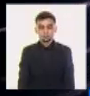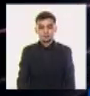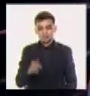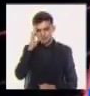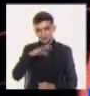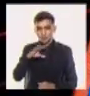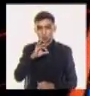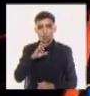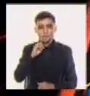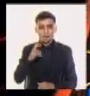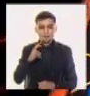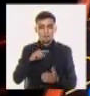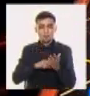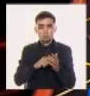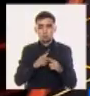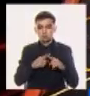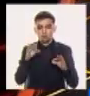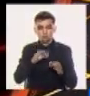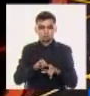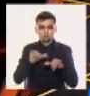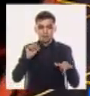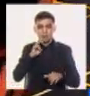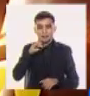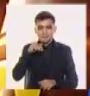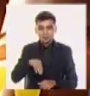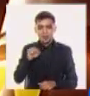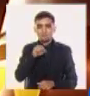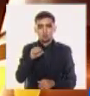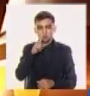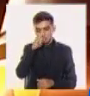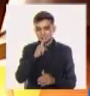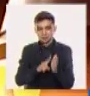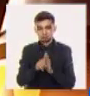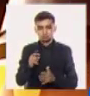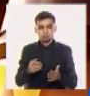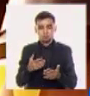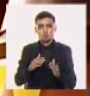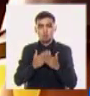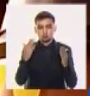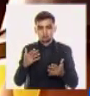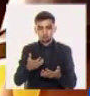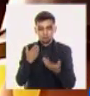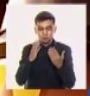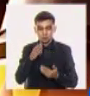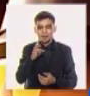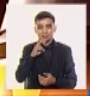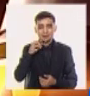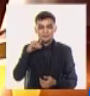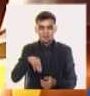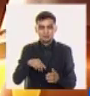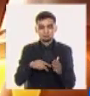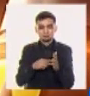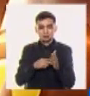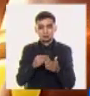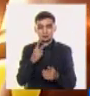Страны ОПЕК плюс договорились увеличить объем добычи нефти с августа. Общее производство для стран-экспортеров нефти вырастет на 2